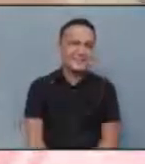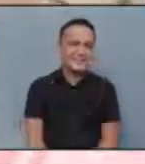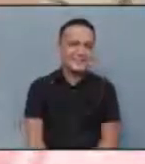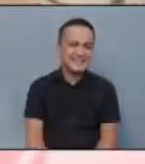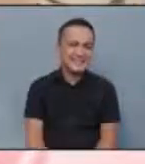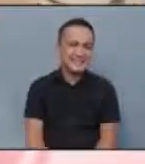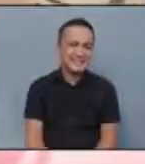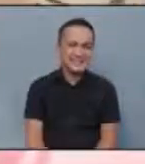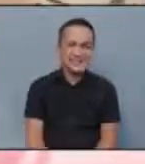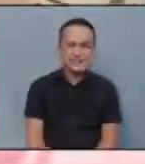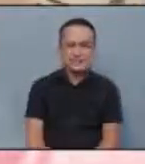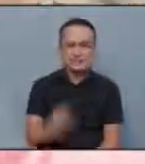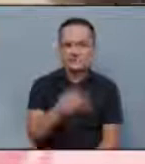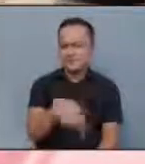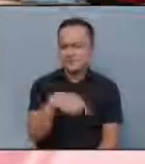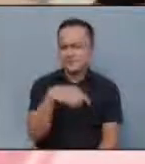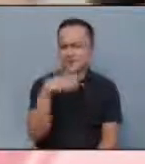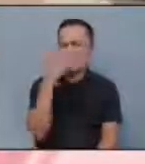Sir, ang galing naman niya.